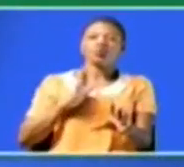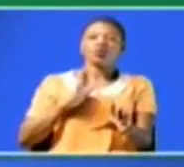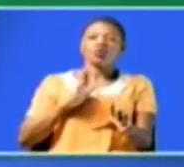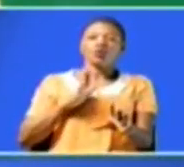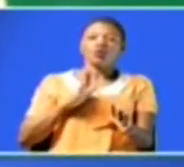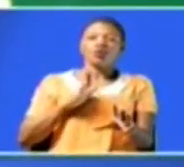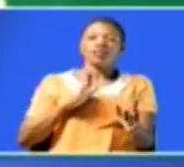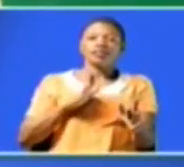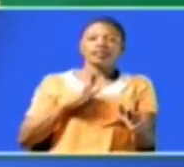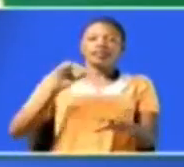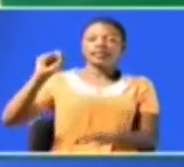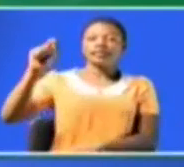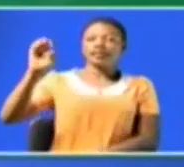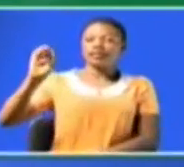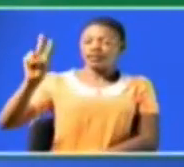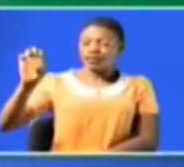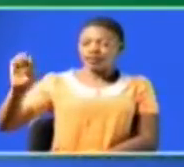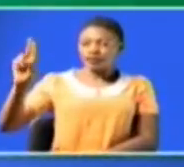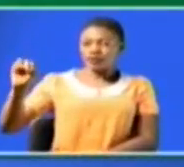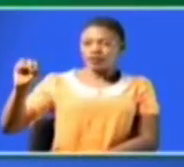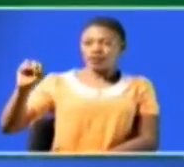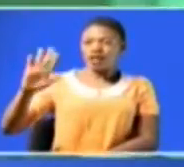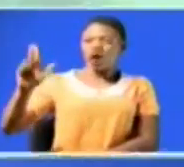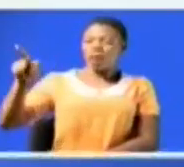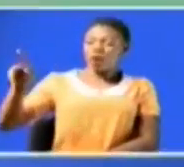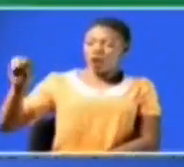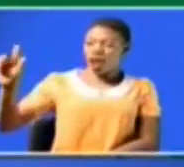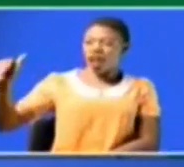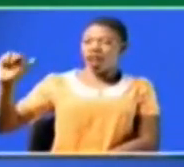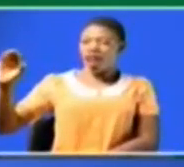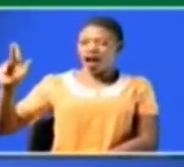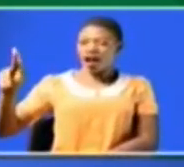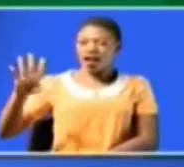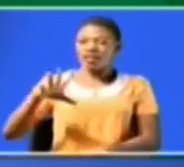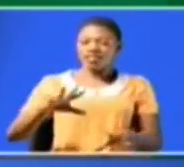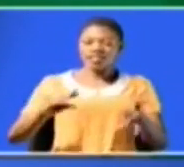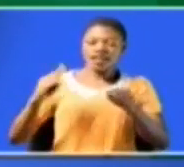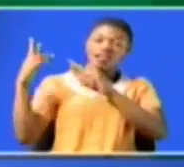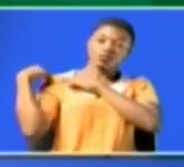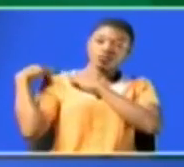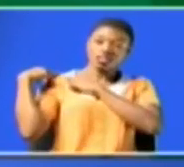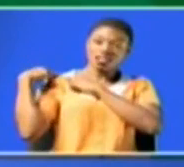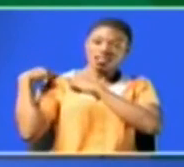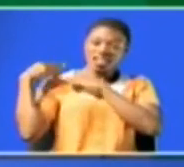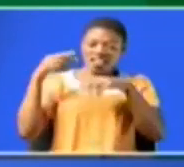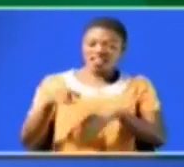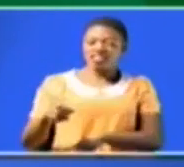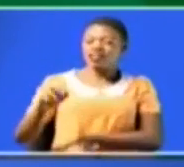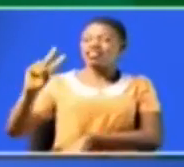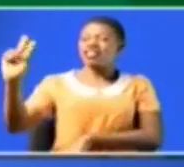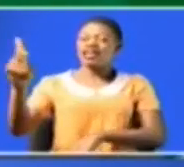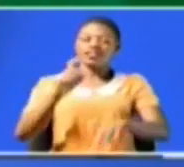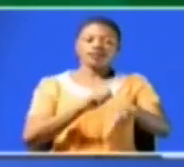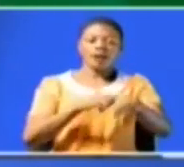Asante Kotoko ya Ghana Steven George Pollack amechukua mikoba ya Oktay. It's not the first time that I have tried to come here. This would be my